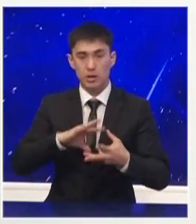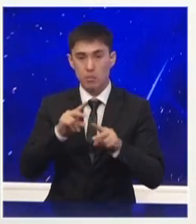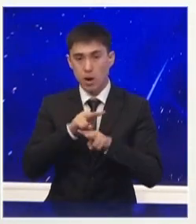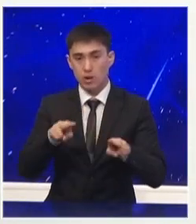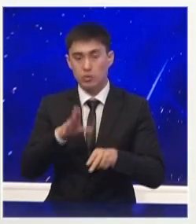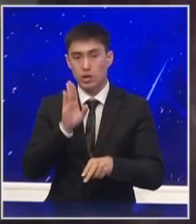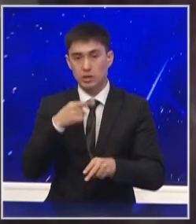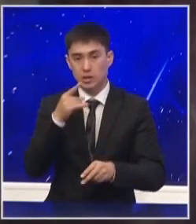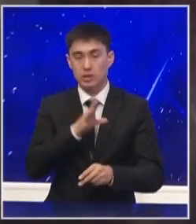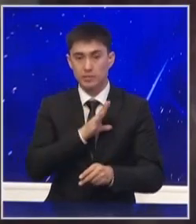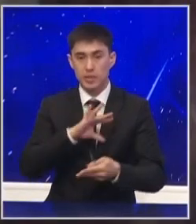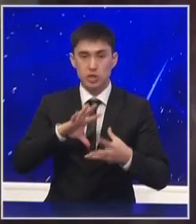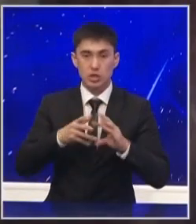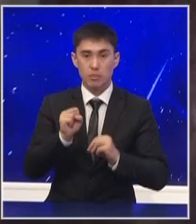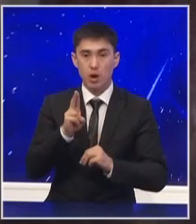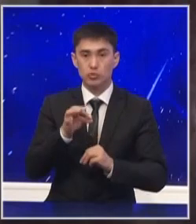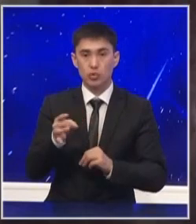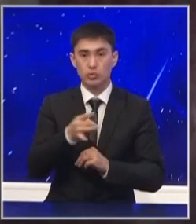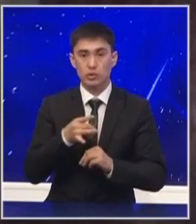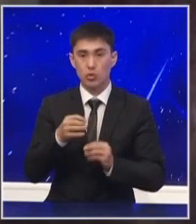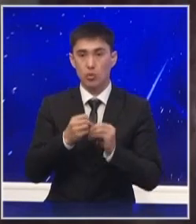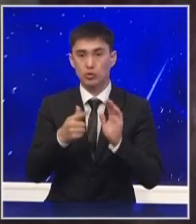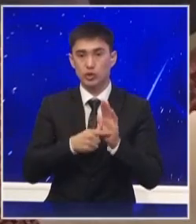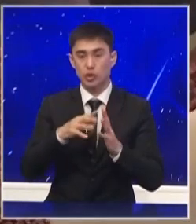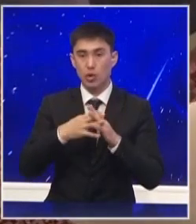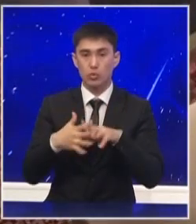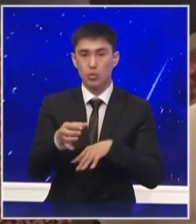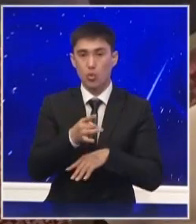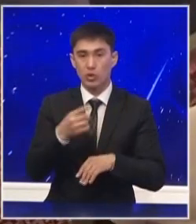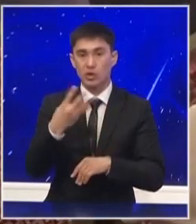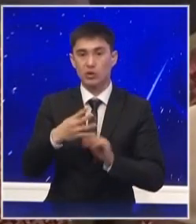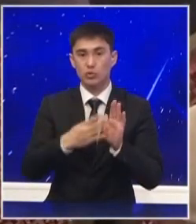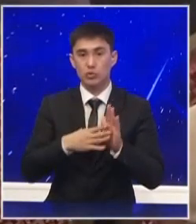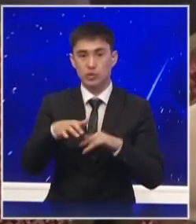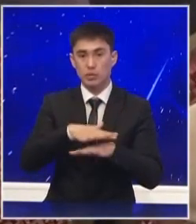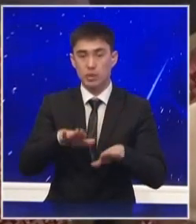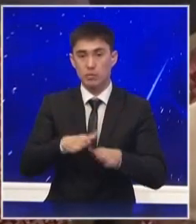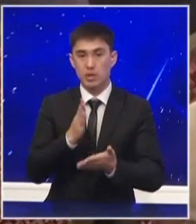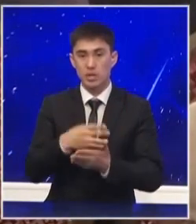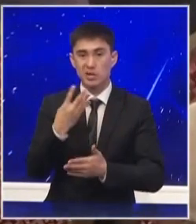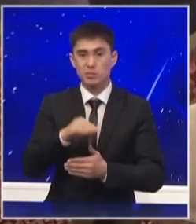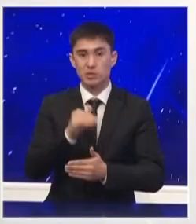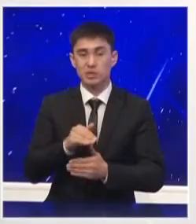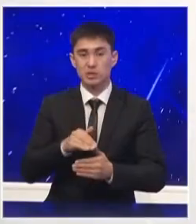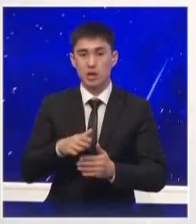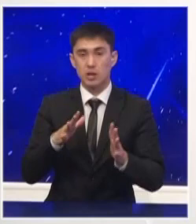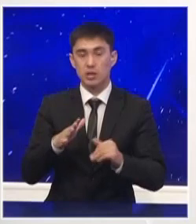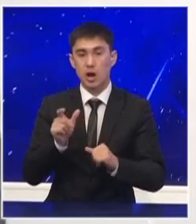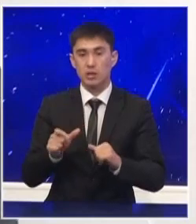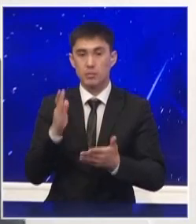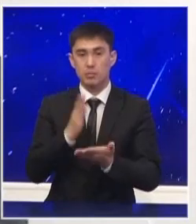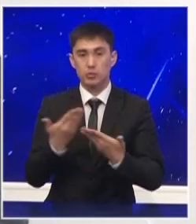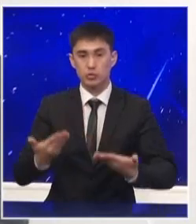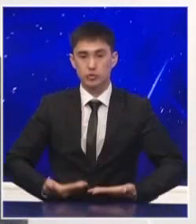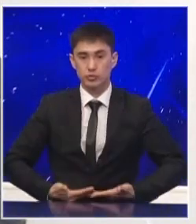бақылауына алатынын жеткізді. Жалпы Ақсу ауданында 17 ауылдық округ, 49 елді мекен бар. 40 мыңға жуық адам тұрады. Камила